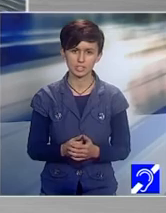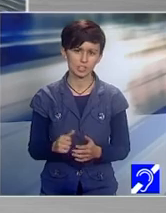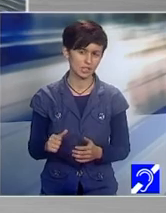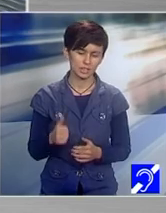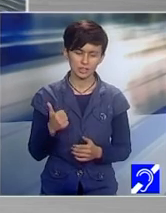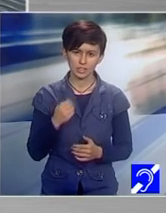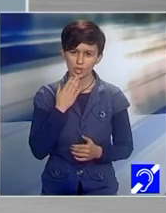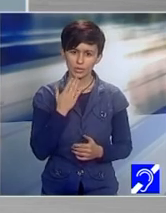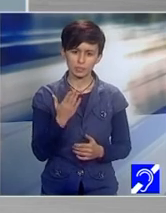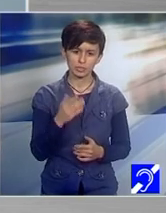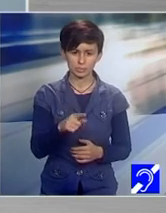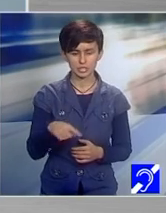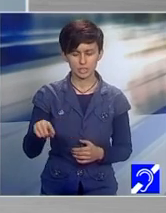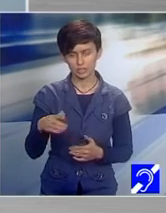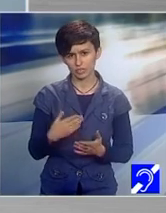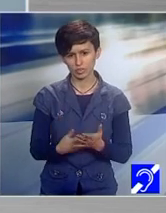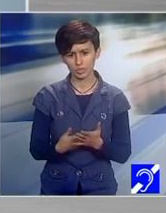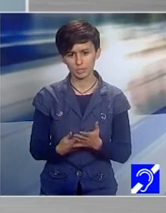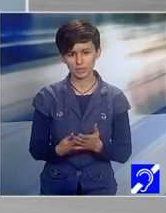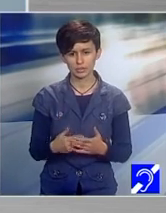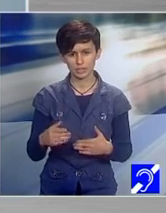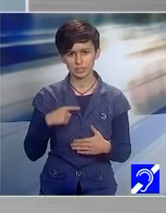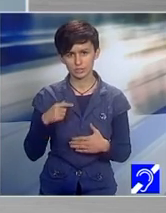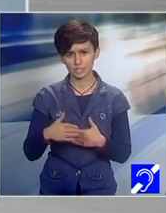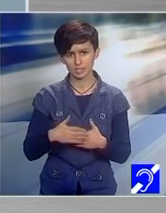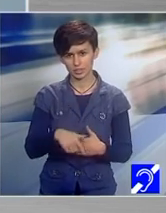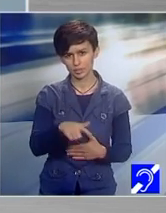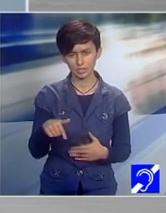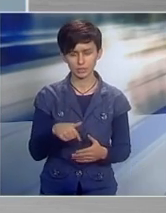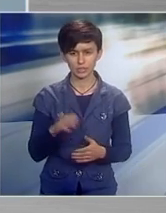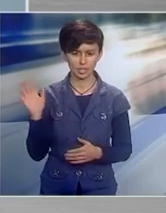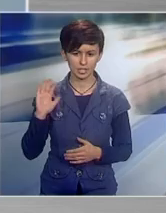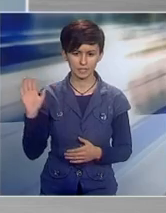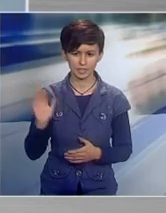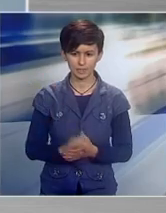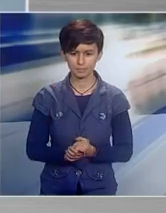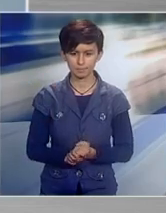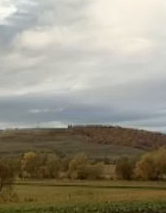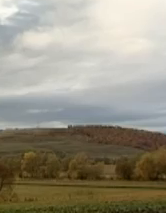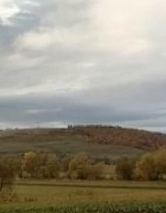mulțumesc, Viorel, vă mulțumesc și dumneavoastră, doamnelor și domnilor, pentru că ne-ați urmărit. Toate cele bune!